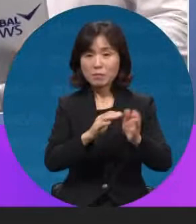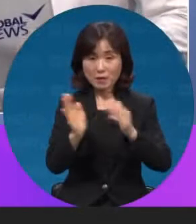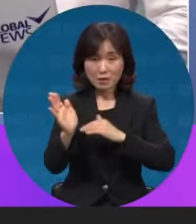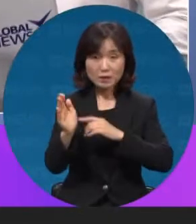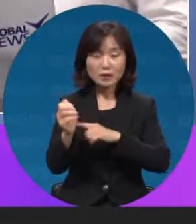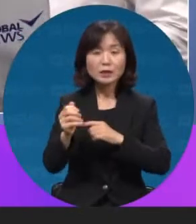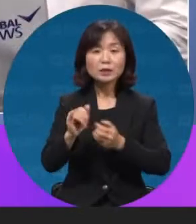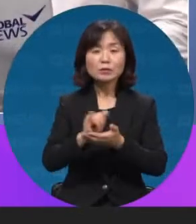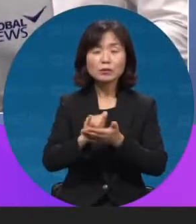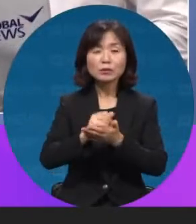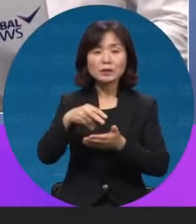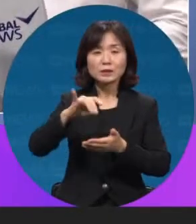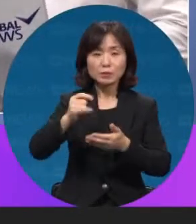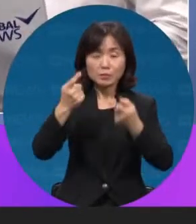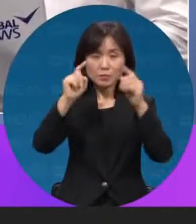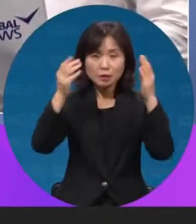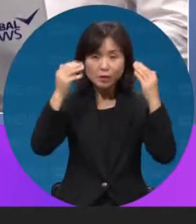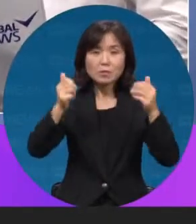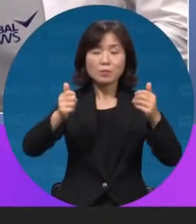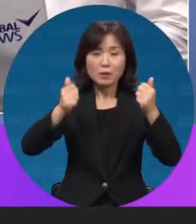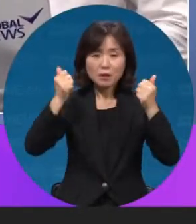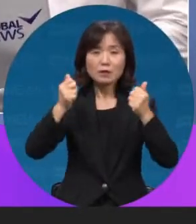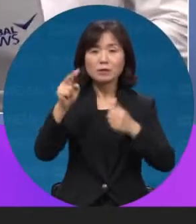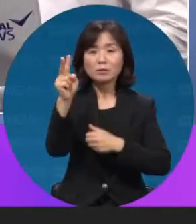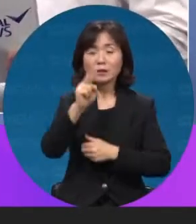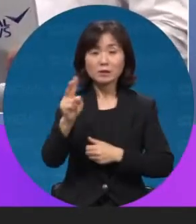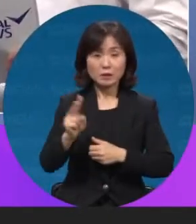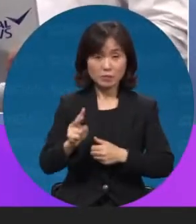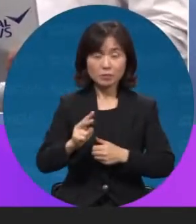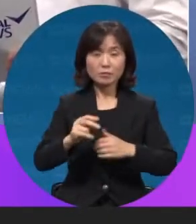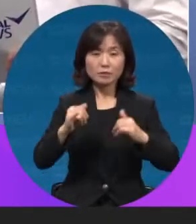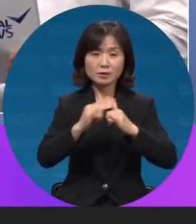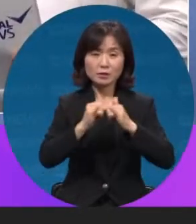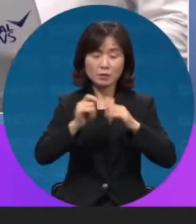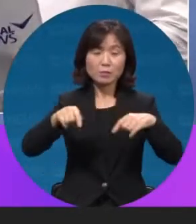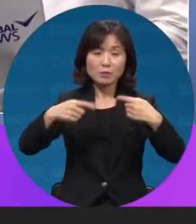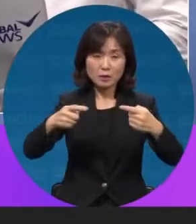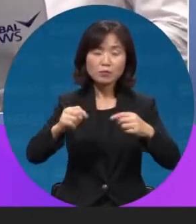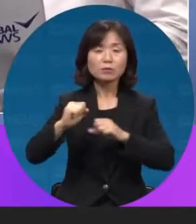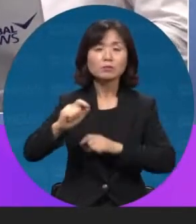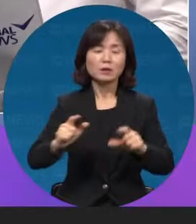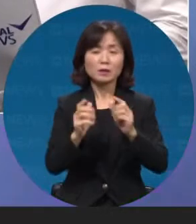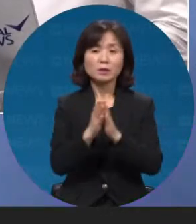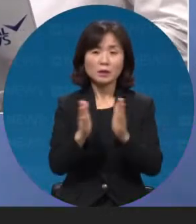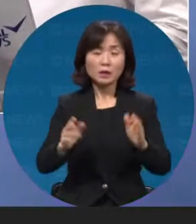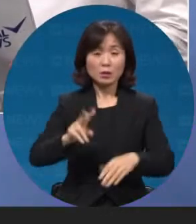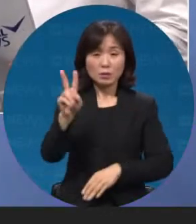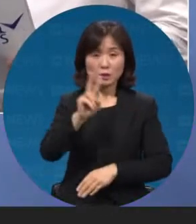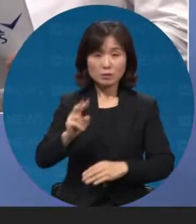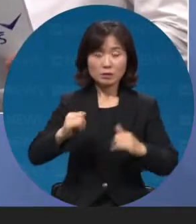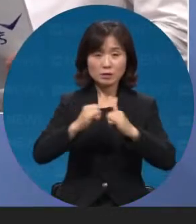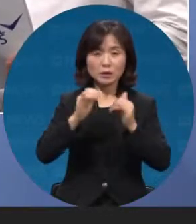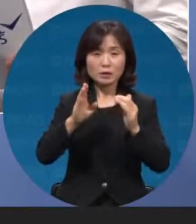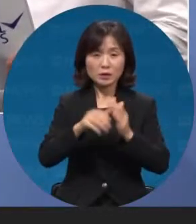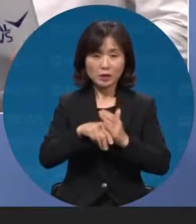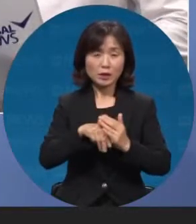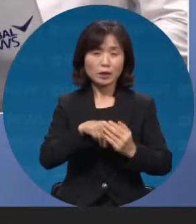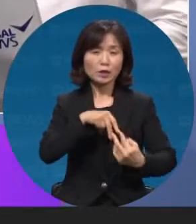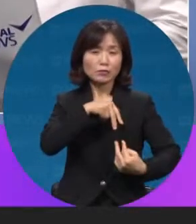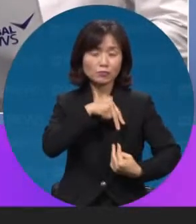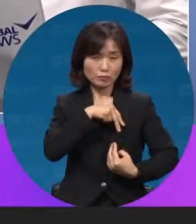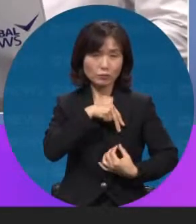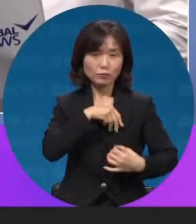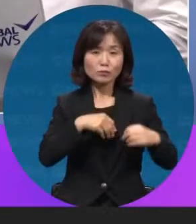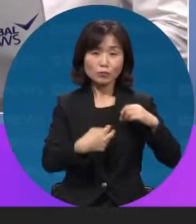베트남 전쟁에 즉 전쟁에 참전 하며 본격적으로 군 생활을 시작했는데요 베트남전에서 훈장을 받으며 인정받기 시작한